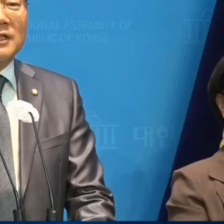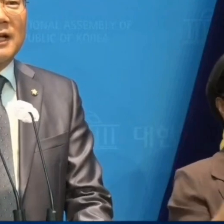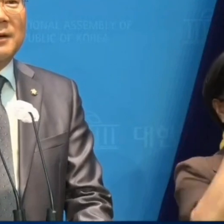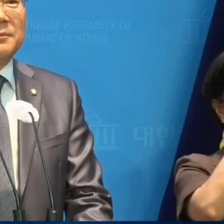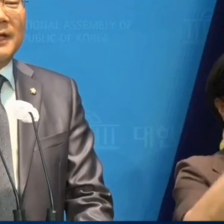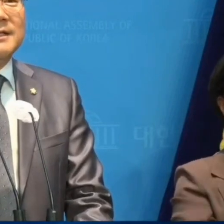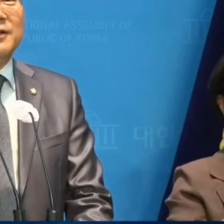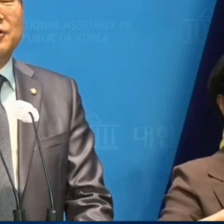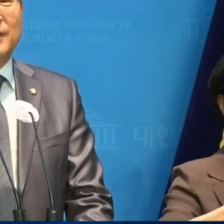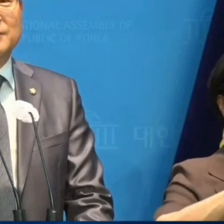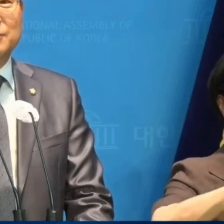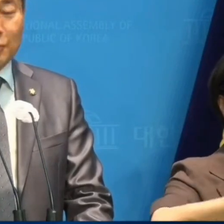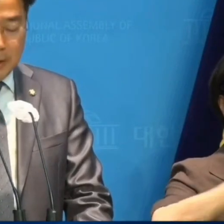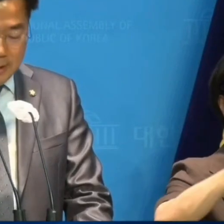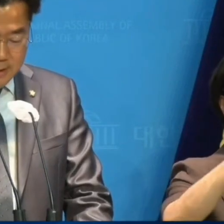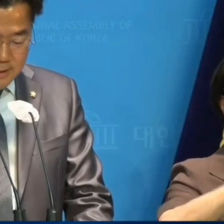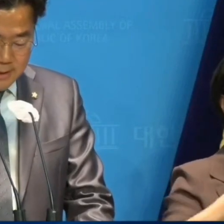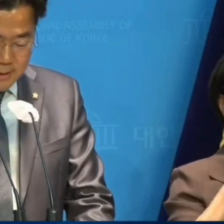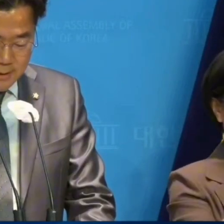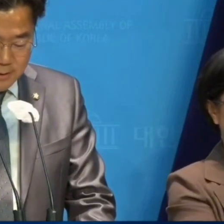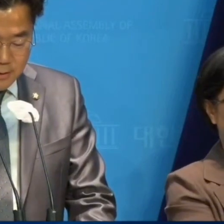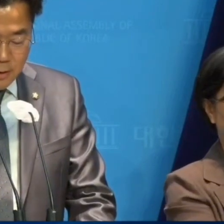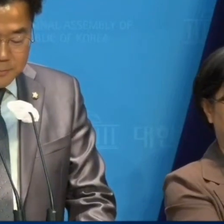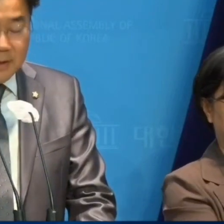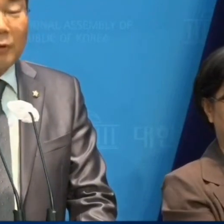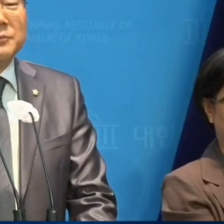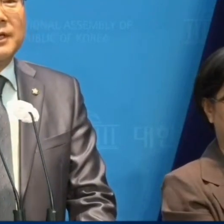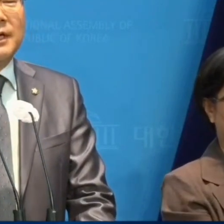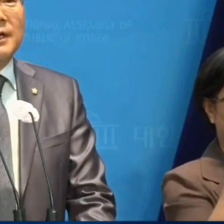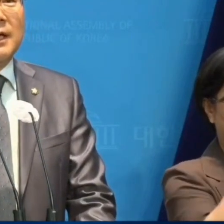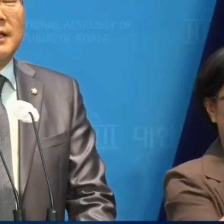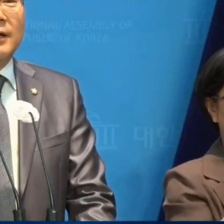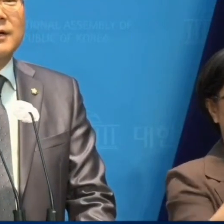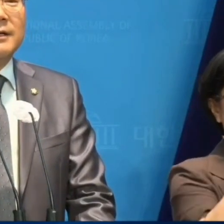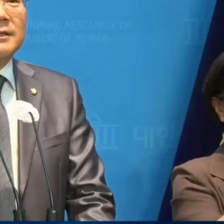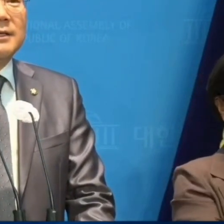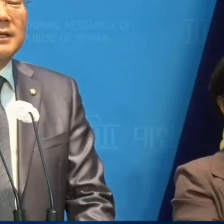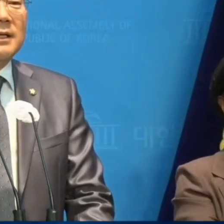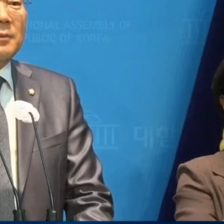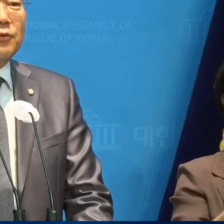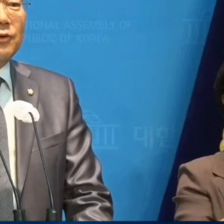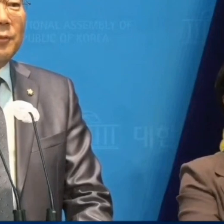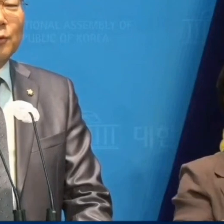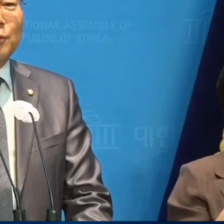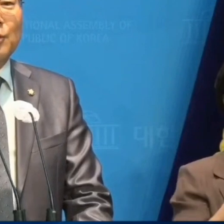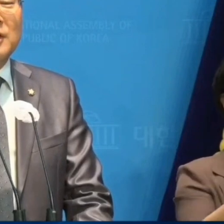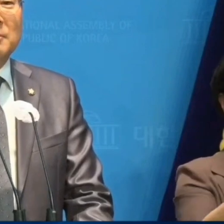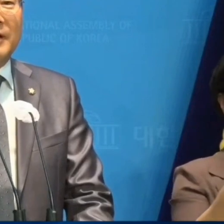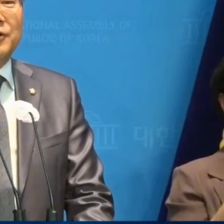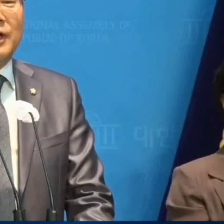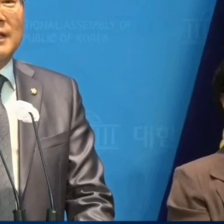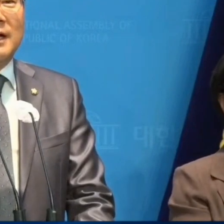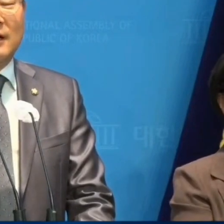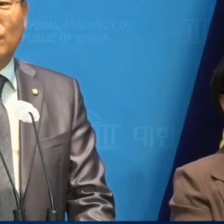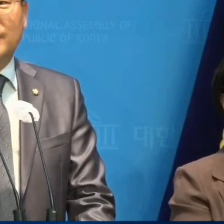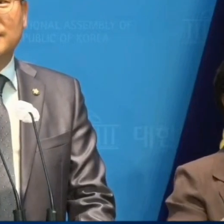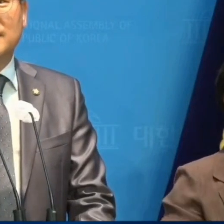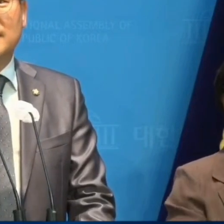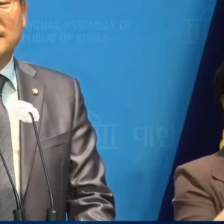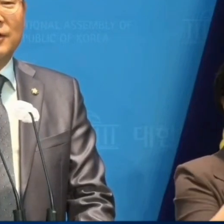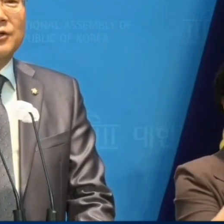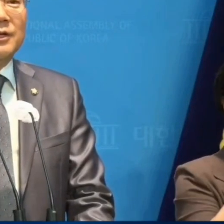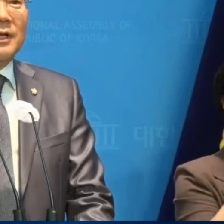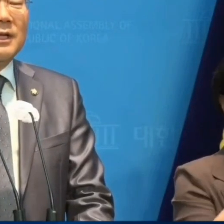독재 정치 탄압 대책위원회 소속의 검사 범죄에 대응하는 TF를 별도로 만들어야겠다라고